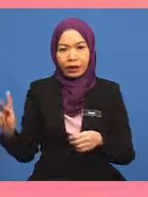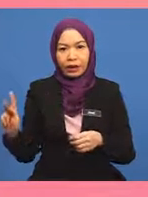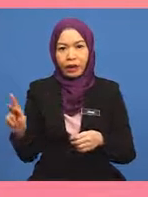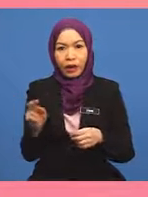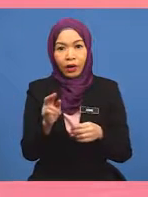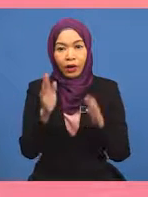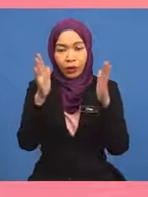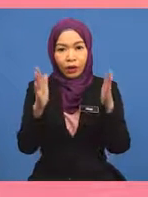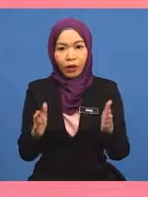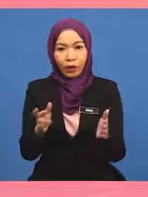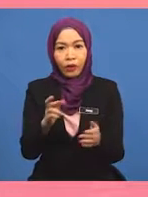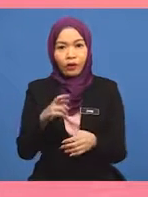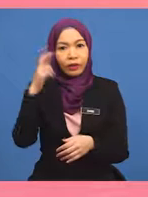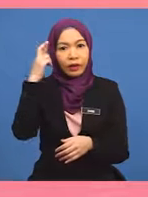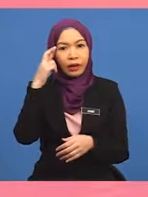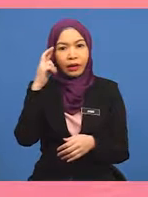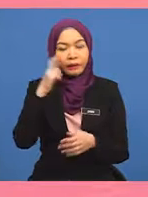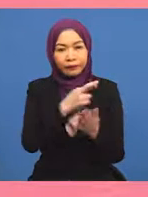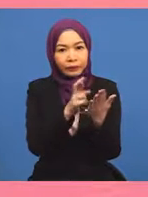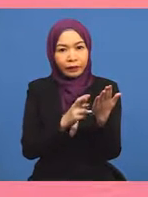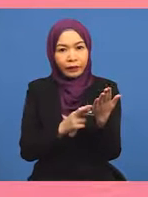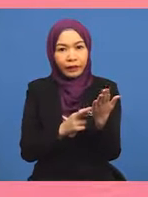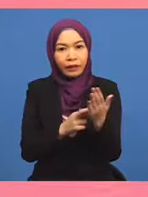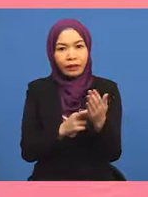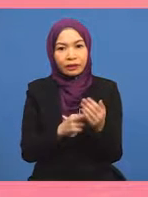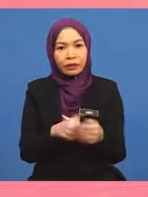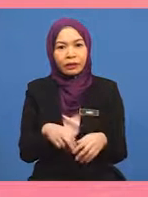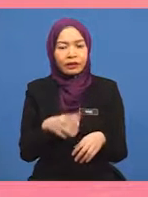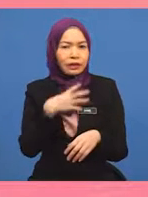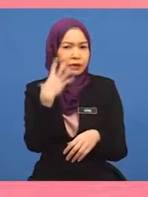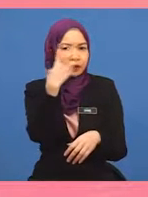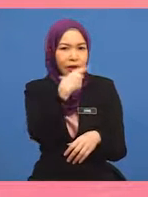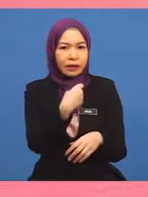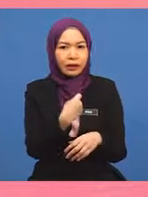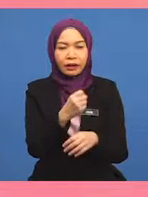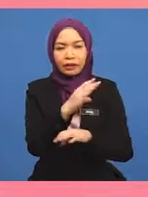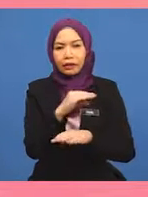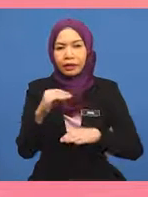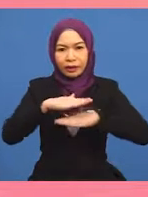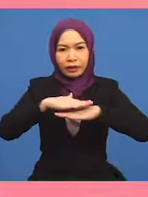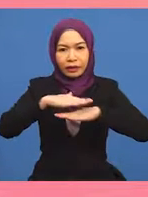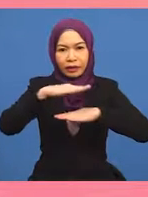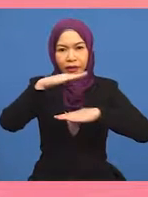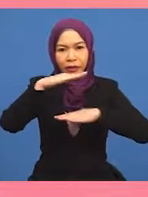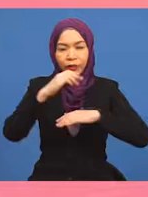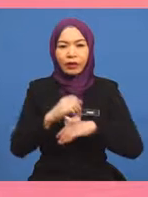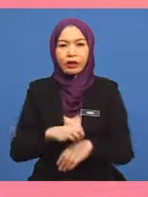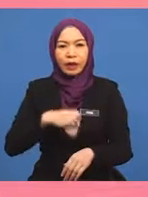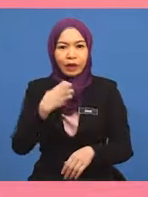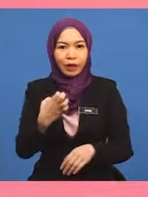pereka bentuk lebih menarik, selesa dan boleh menimbulkan emosi yang